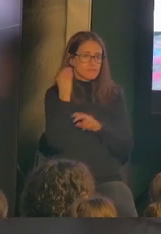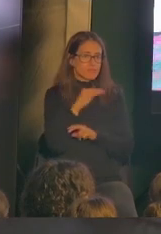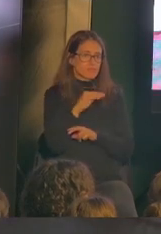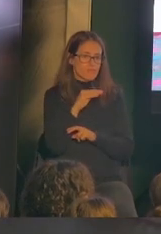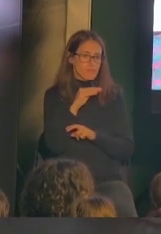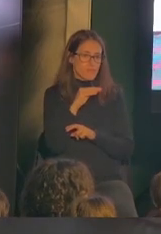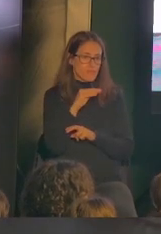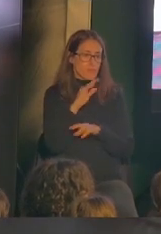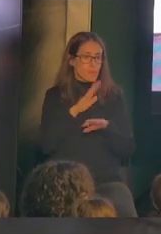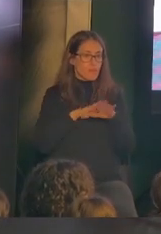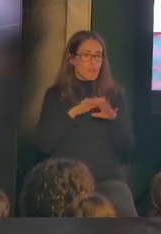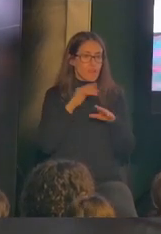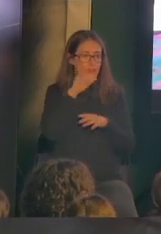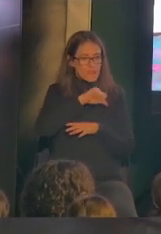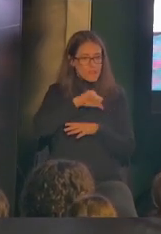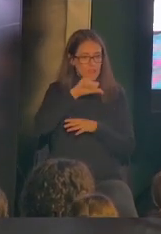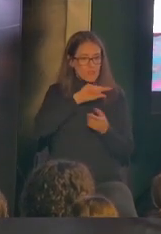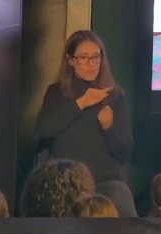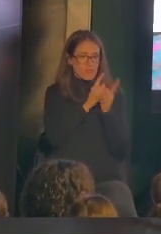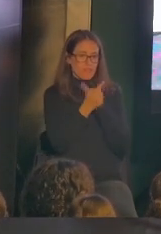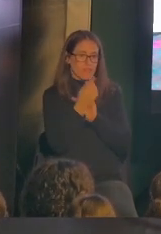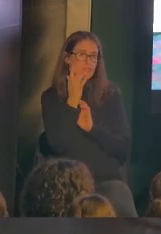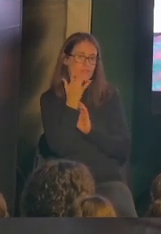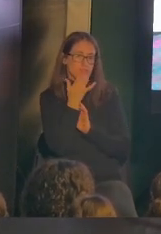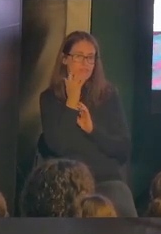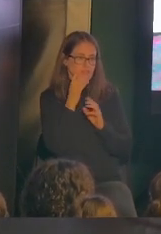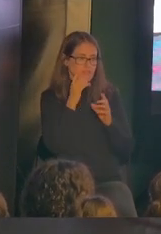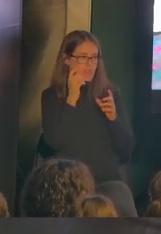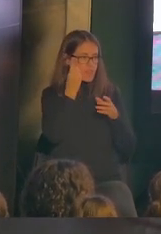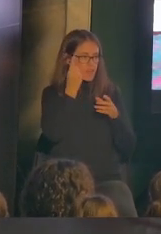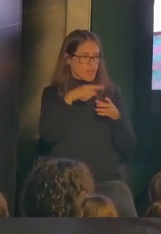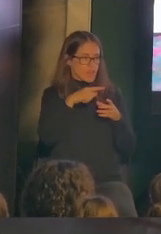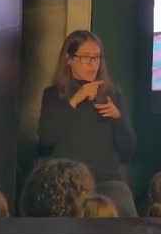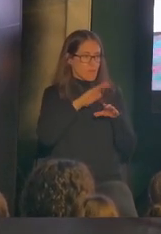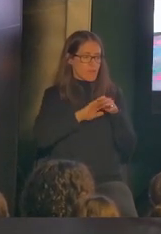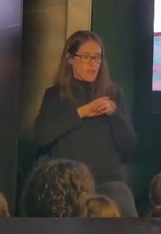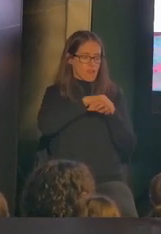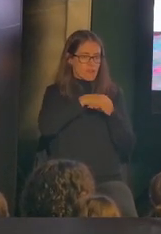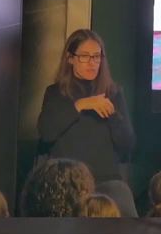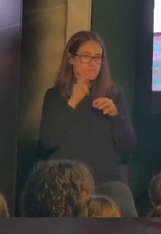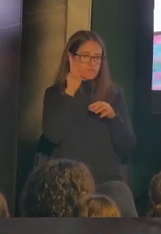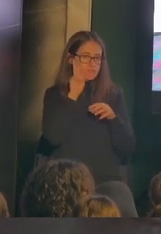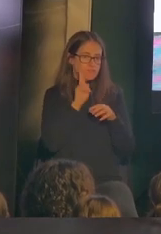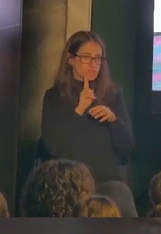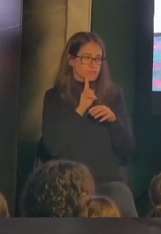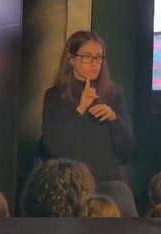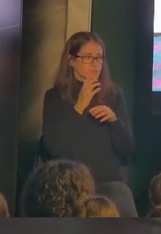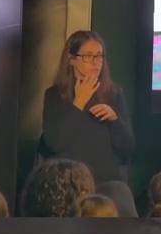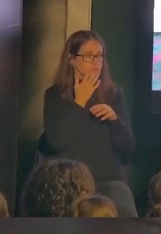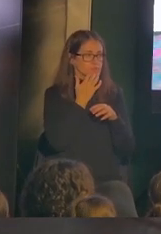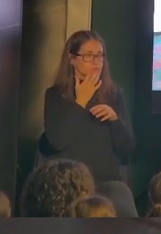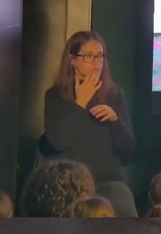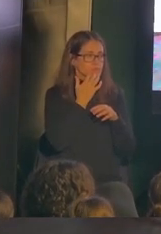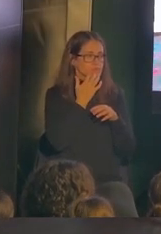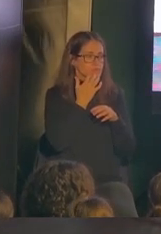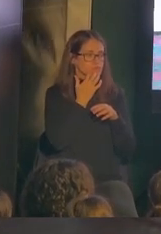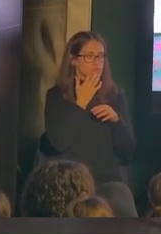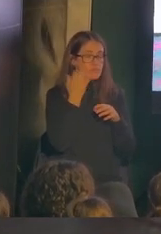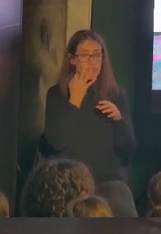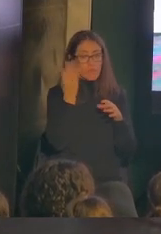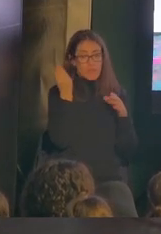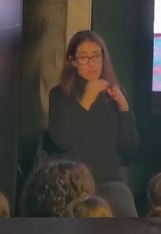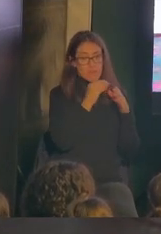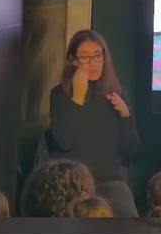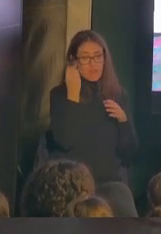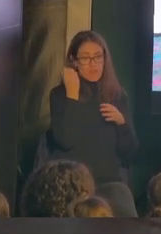ens cristal·litzi i d'aquesta manera després doncs, ja ho tinguem ben recobert. Aquí en aquest cas no, o sigui, no podríem barrejar